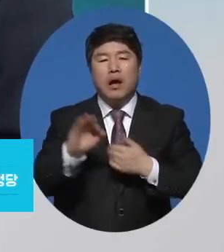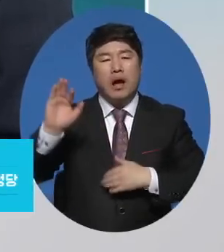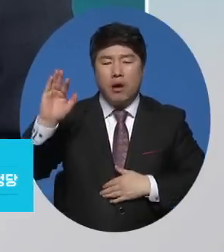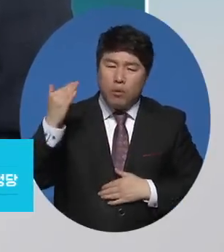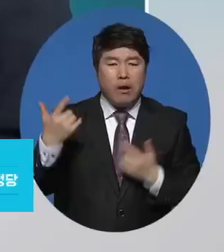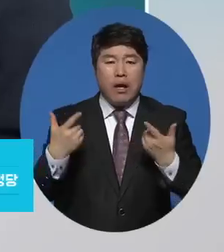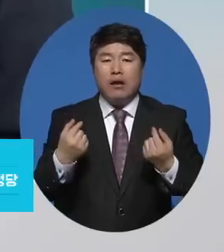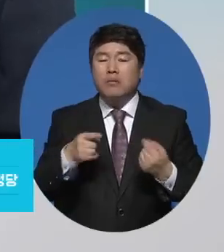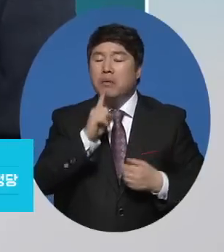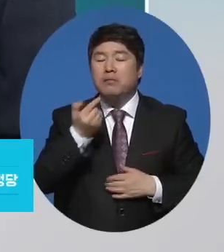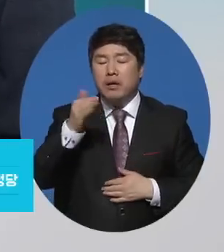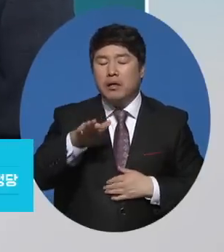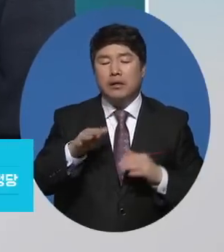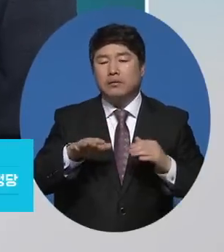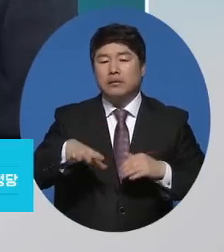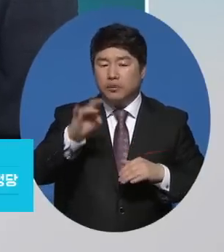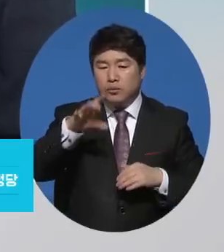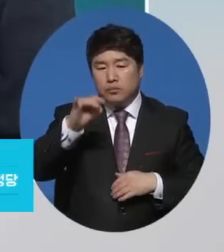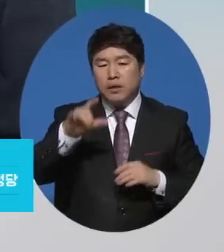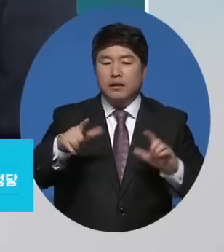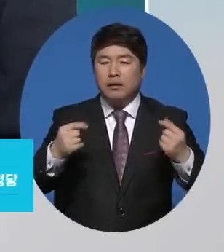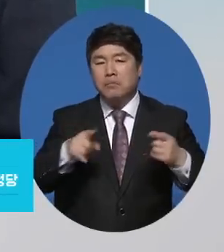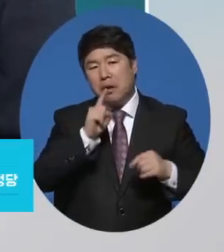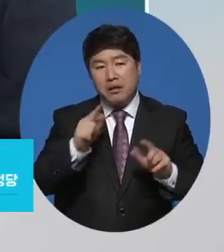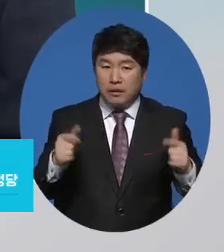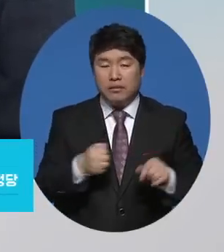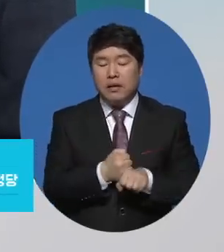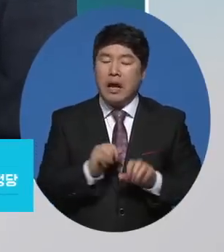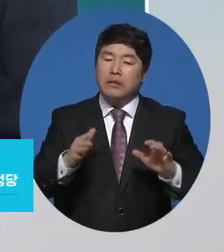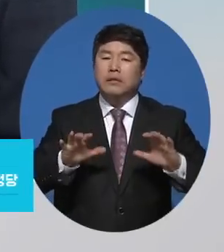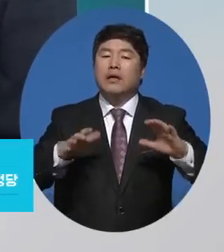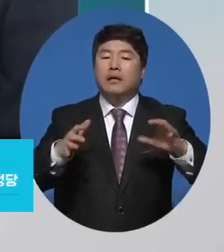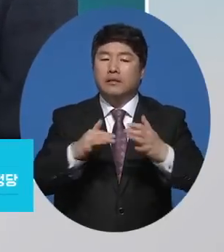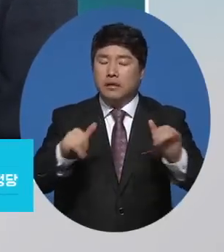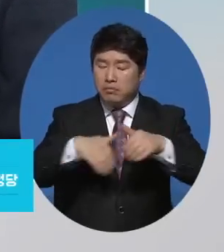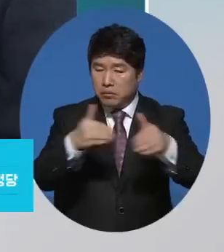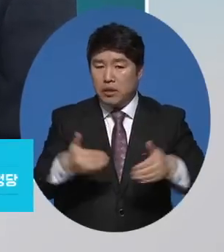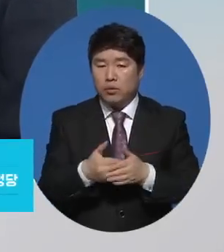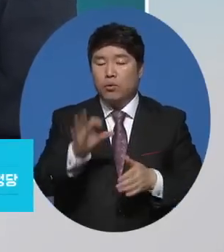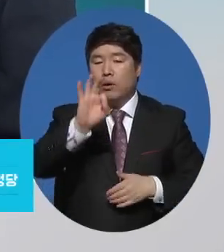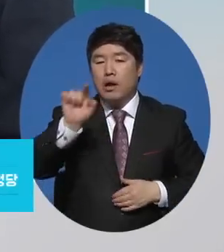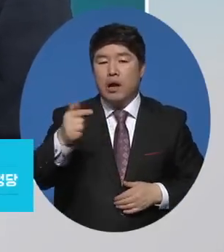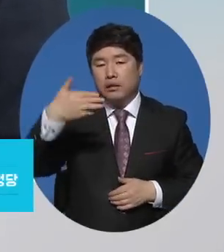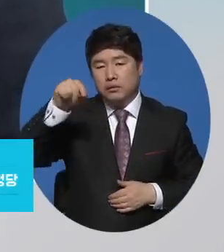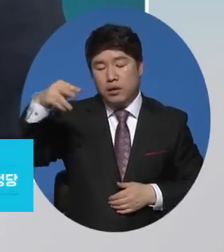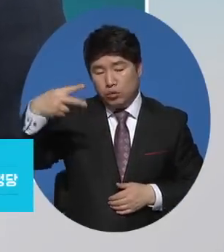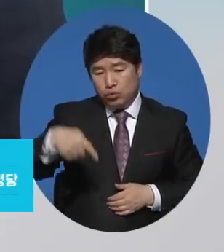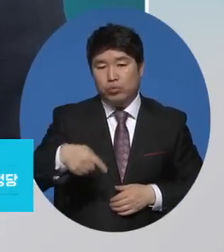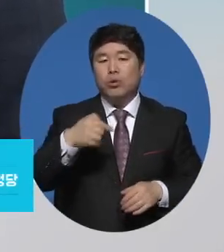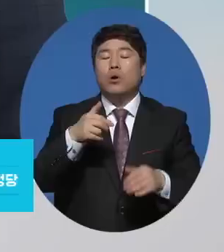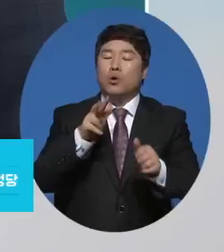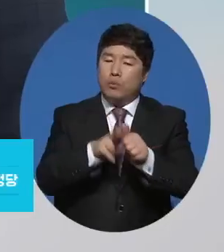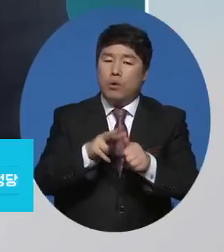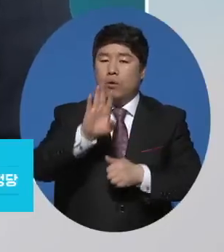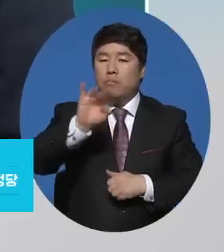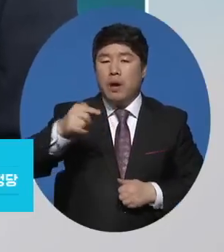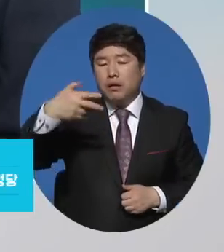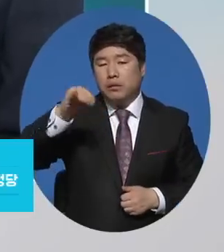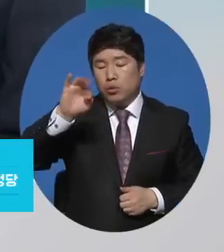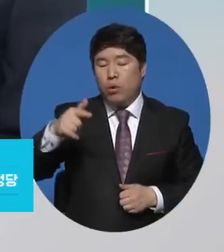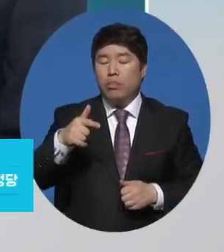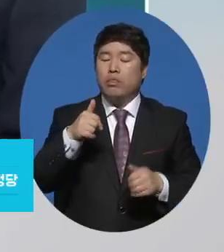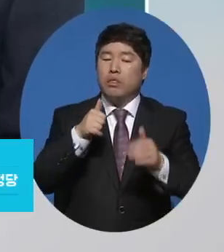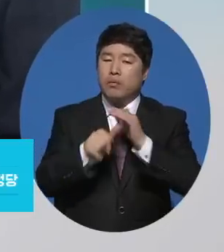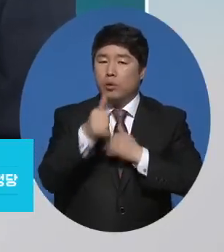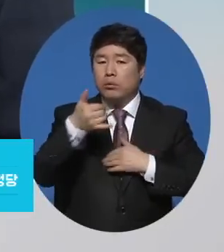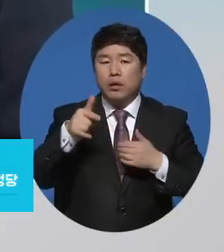없으면죠 그런데 국민의 당 마찬가지 국의 당 국민의 당도 안철수 후보하고 박지훈 대표하고 그런 분들 계시는데 그분들이